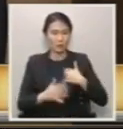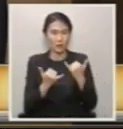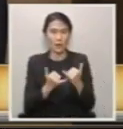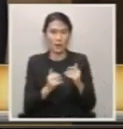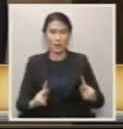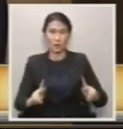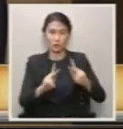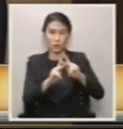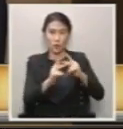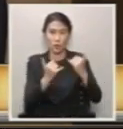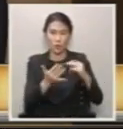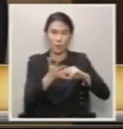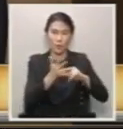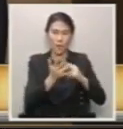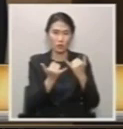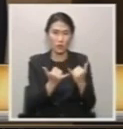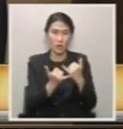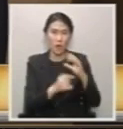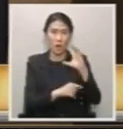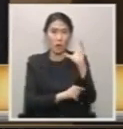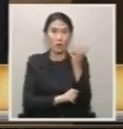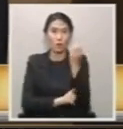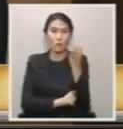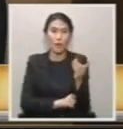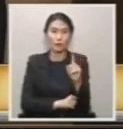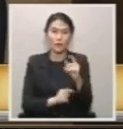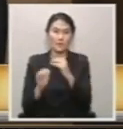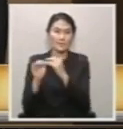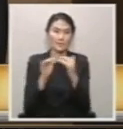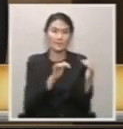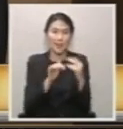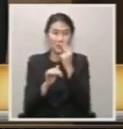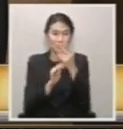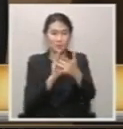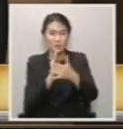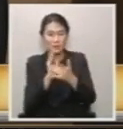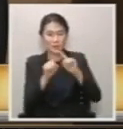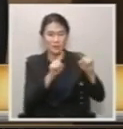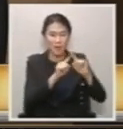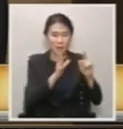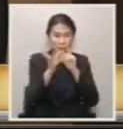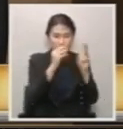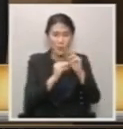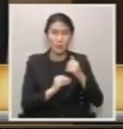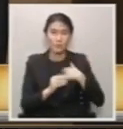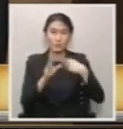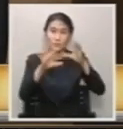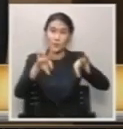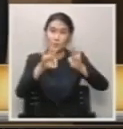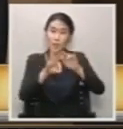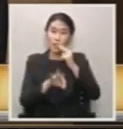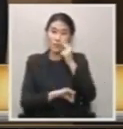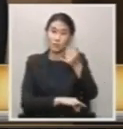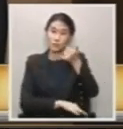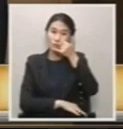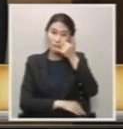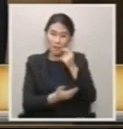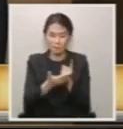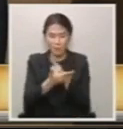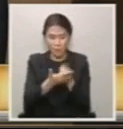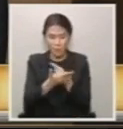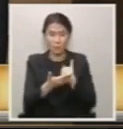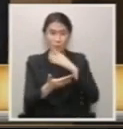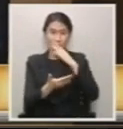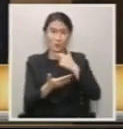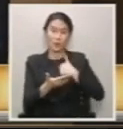การเรียนรู้เพราะวันนี้เป็นโลกของการสื่อสารสามารถศึกษาทุกอย่างได้จากโทรศัพท์มือถือเมื่อท่านมีความ